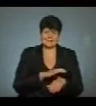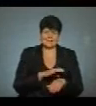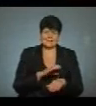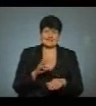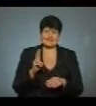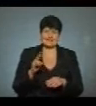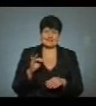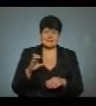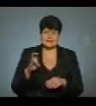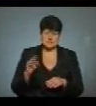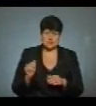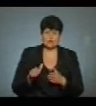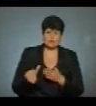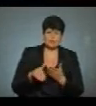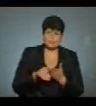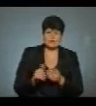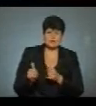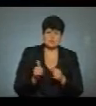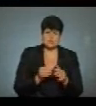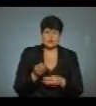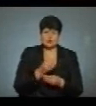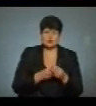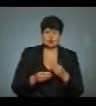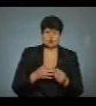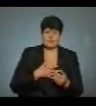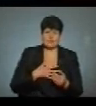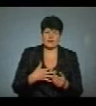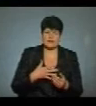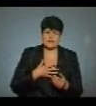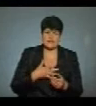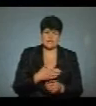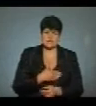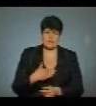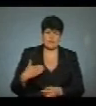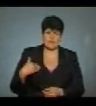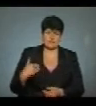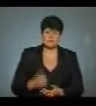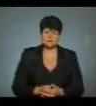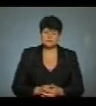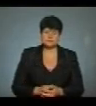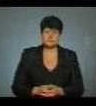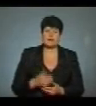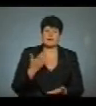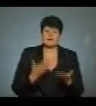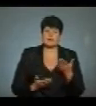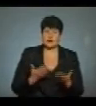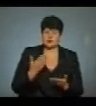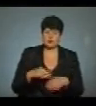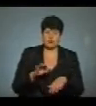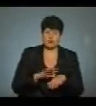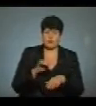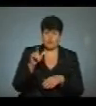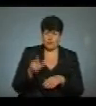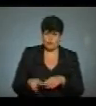системі і допомагає забезпечувати хворого штучною вентиляцією легень. Якщо у хворого